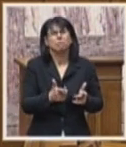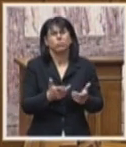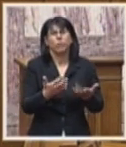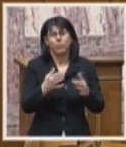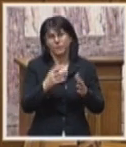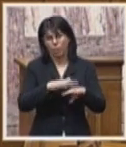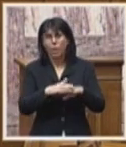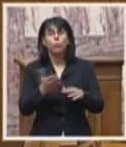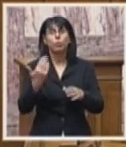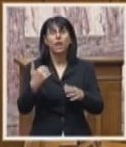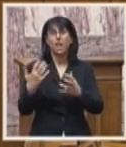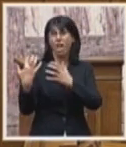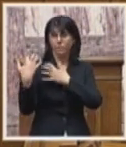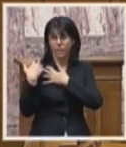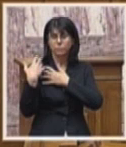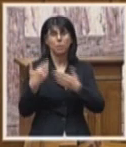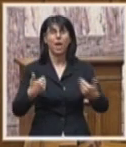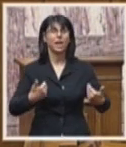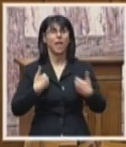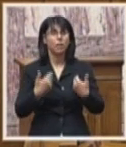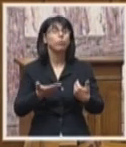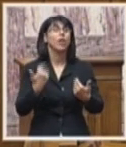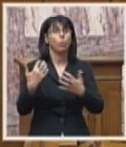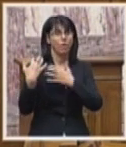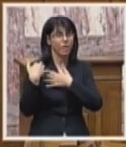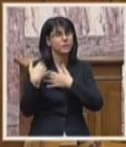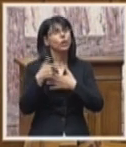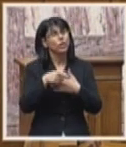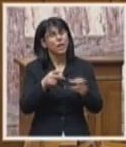ευθύνες, όπως είναι η νέα γενιά για τις αμαρτίες και λάθη που άλλοι διάπραξαν.